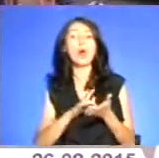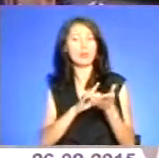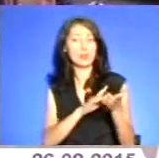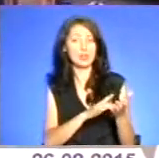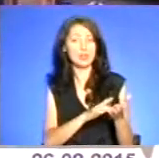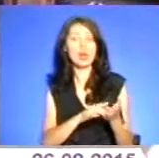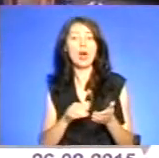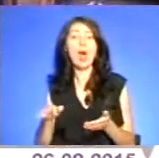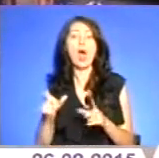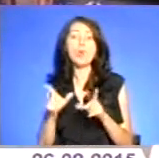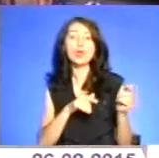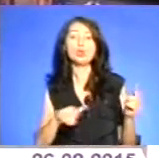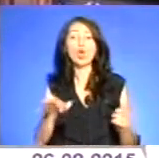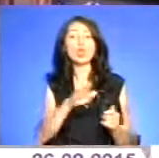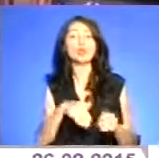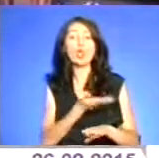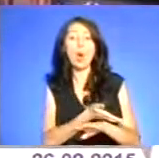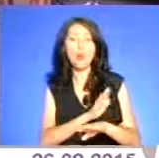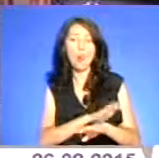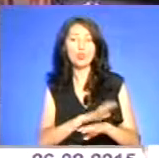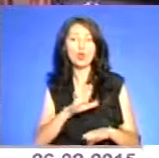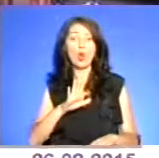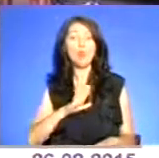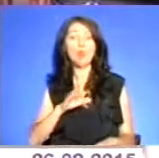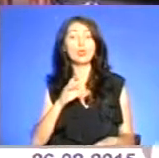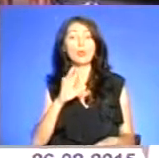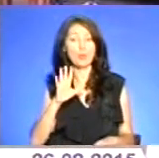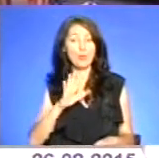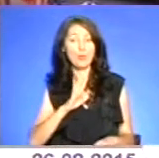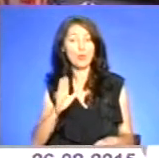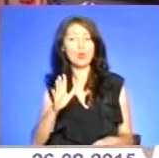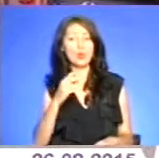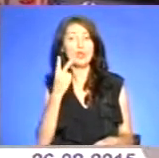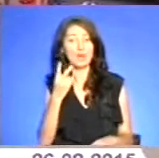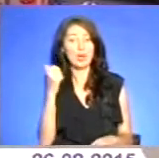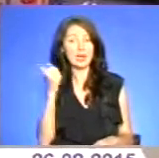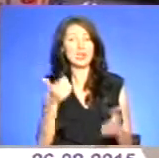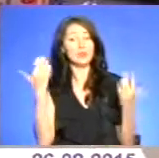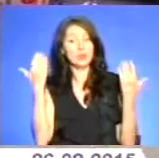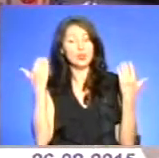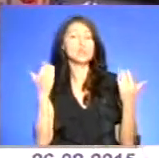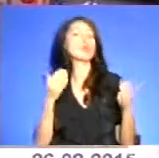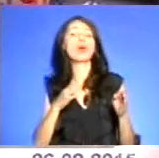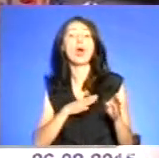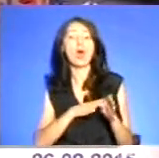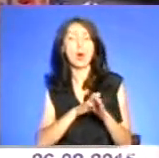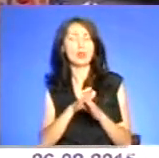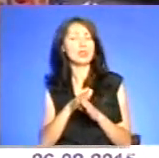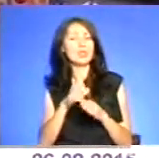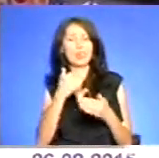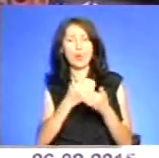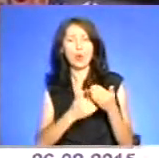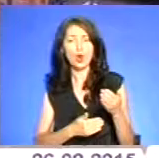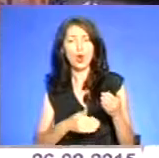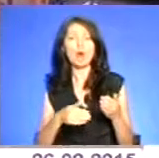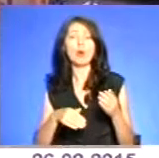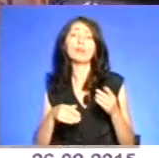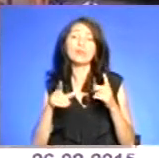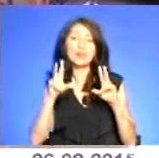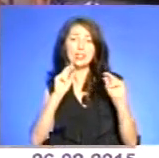територію Польщі, діти відбудуть там двотижневий не тільки відпочинок, а гарну екскурсійну програму, насичену програму. І надіємося, щасливими, здоровими повернуться